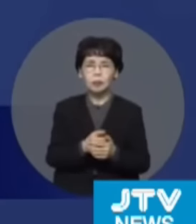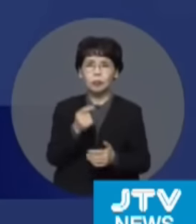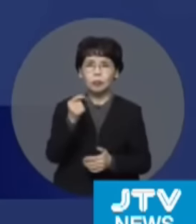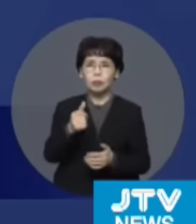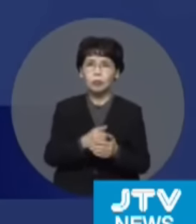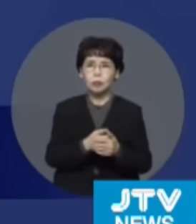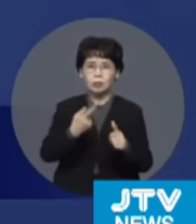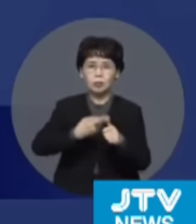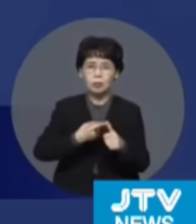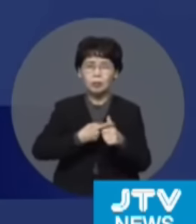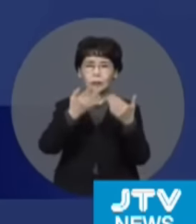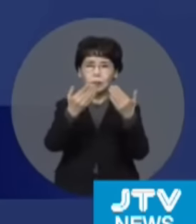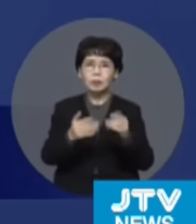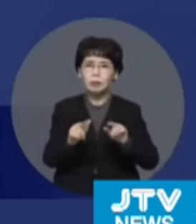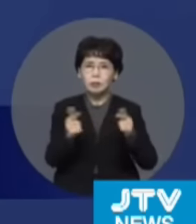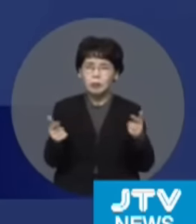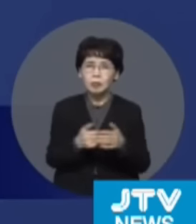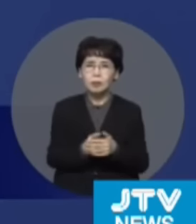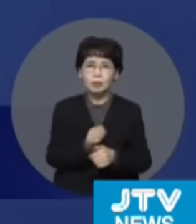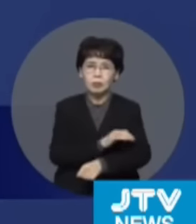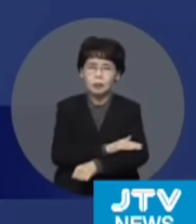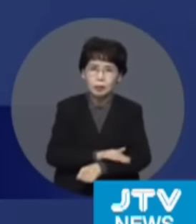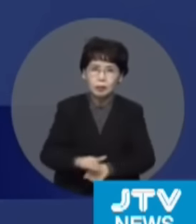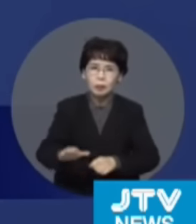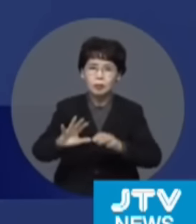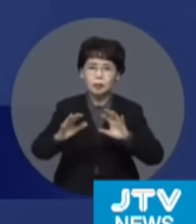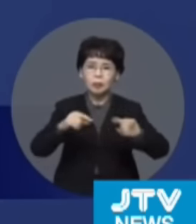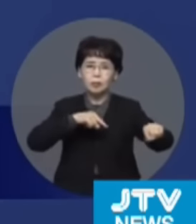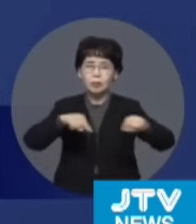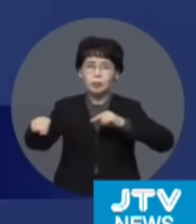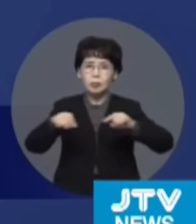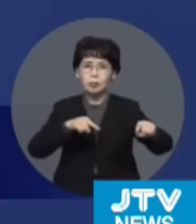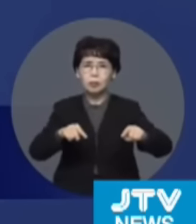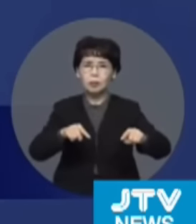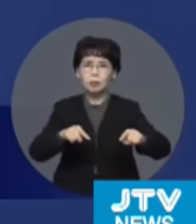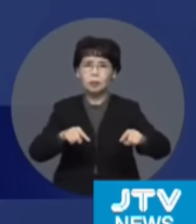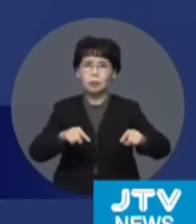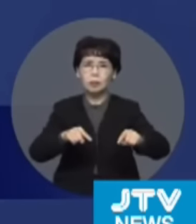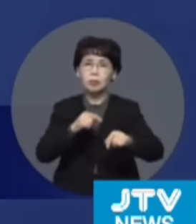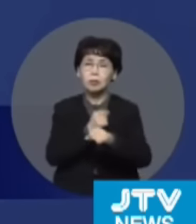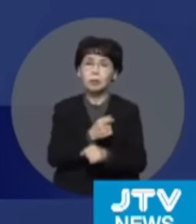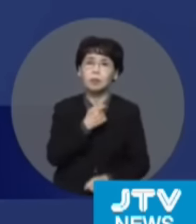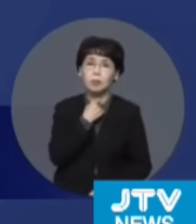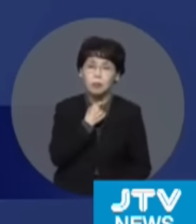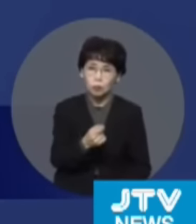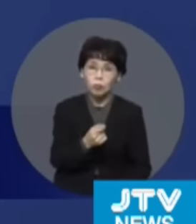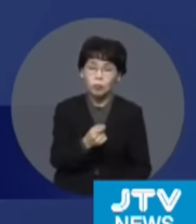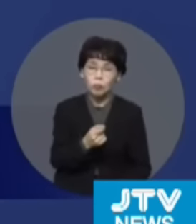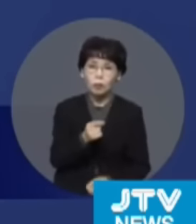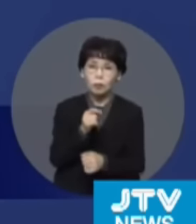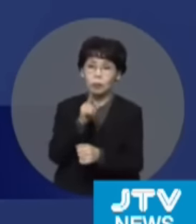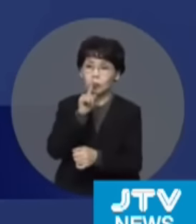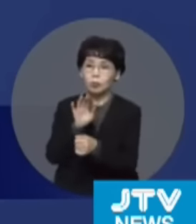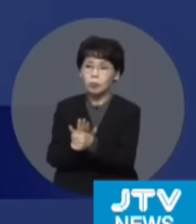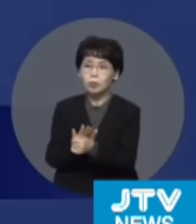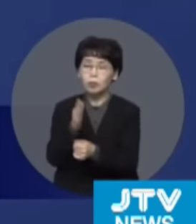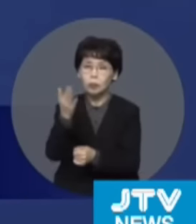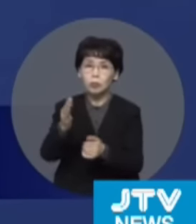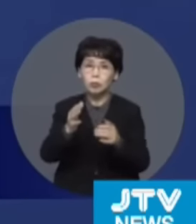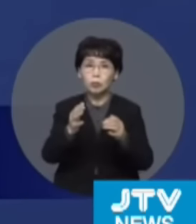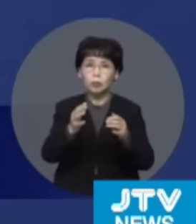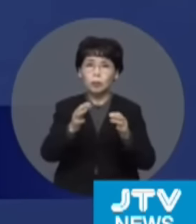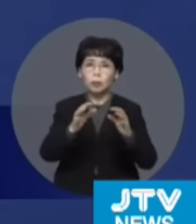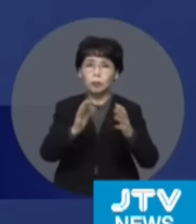좀 욕 안 얻어먹고 좀 원만하게 잘 하기를 바라는 그런 일들을 국정농단이라고 그런다면은